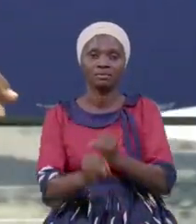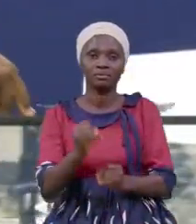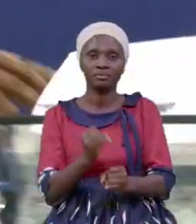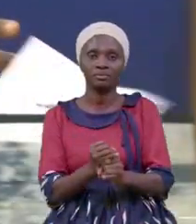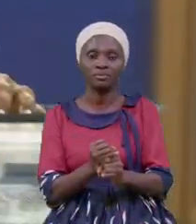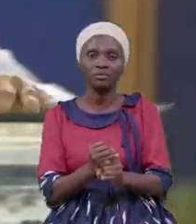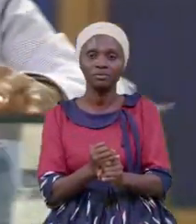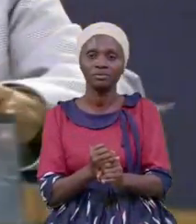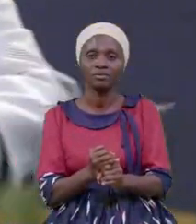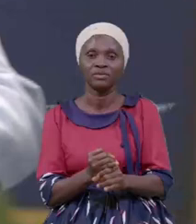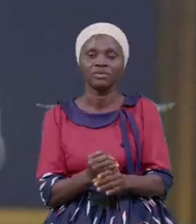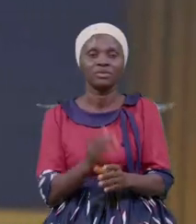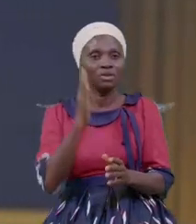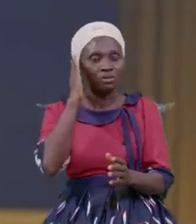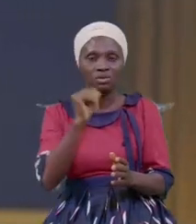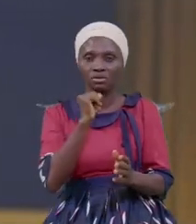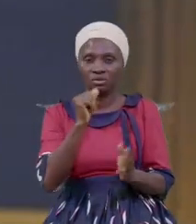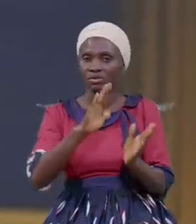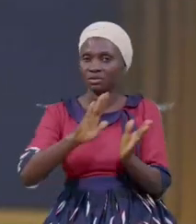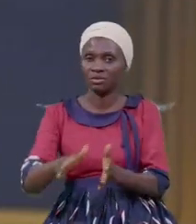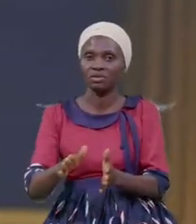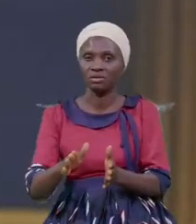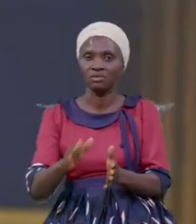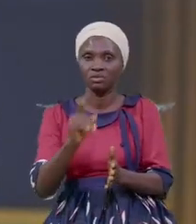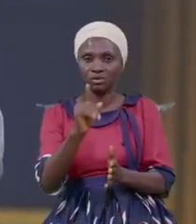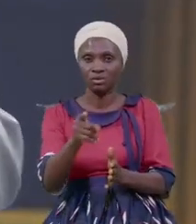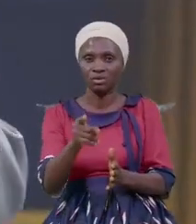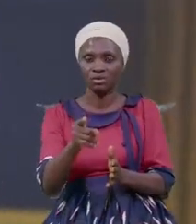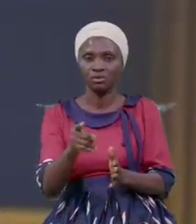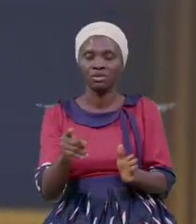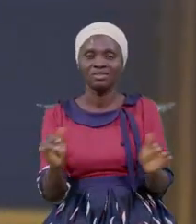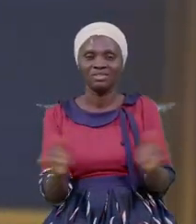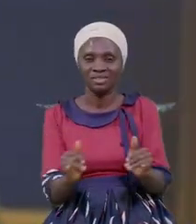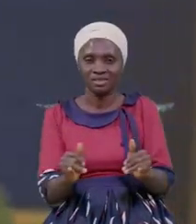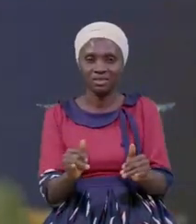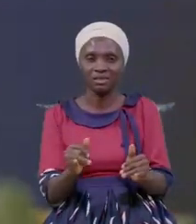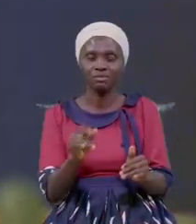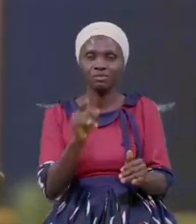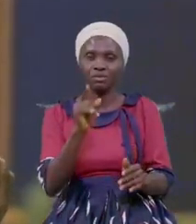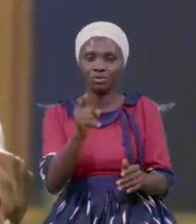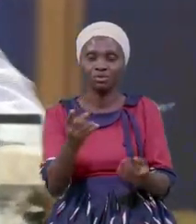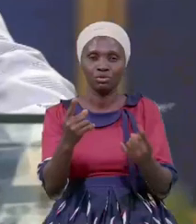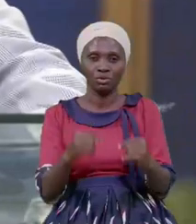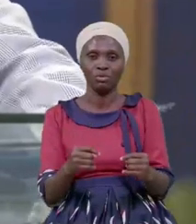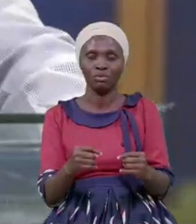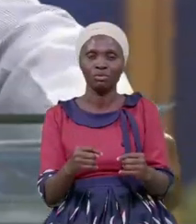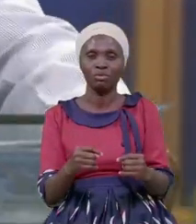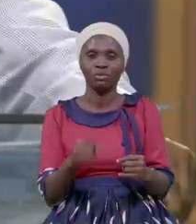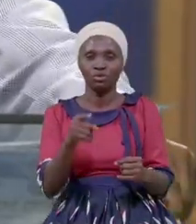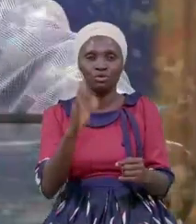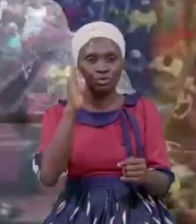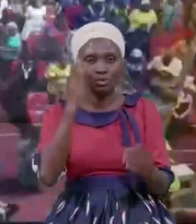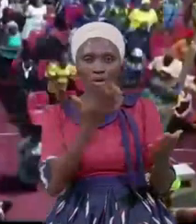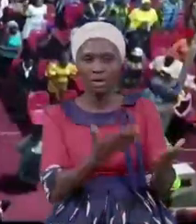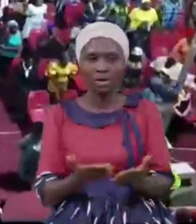internationale la première édition ne vous laisse pas tel que vous êtes venus vous repartirez à la maison avec